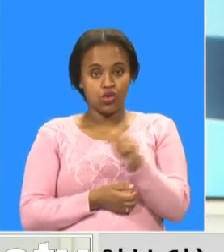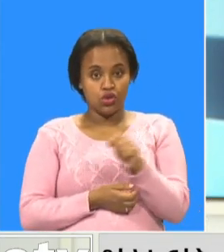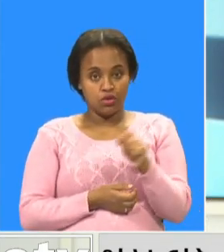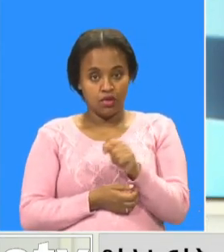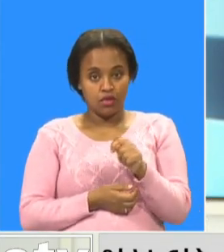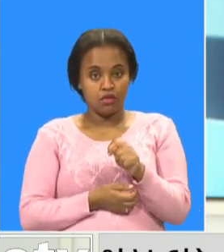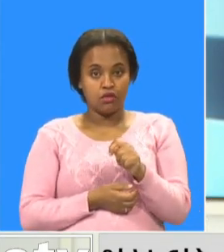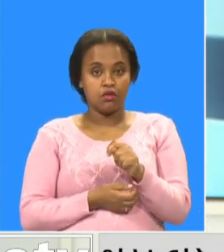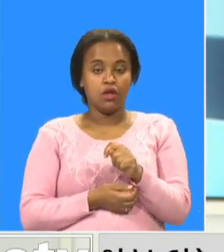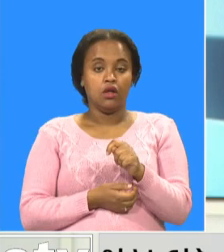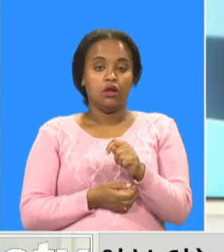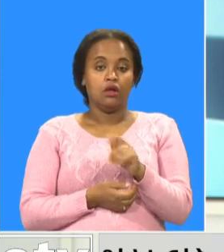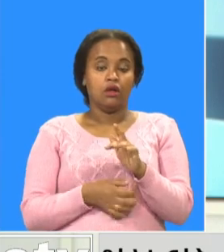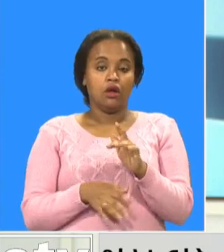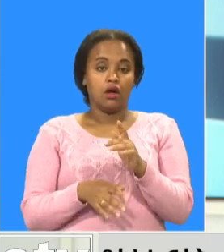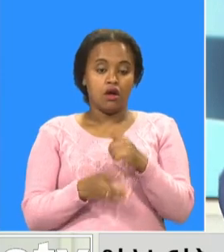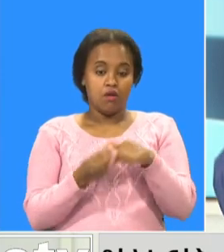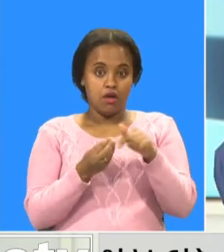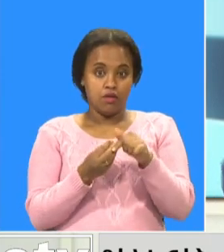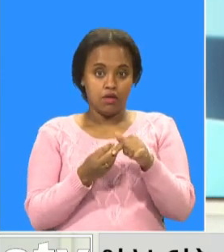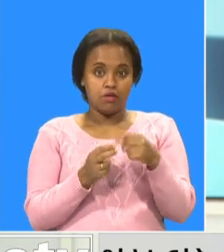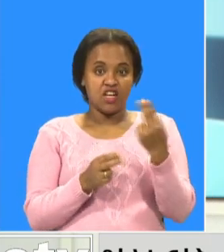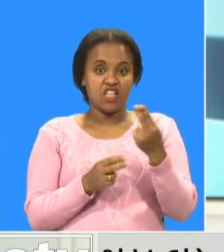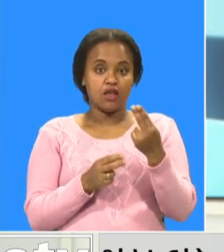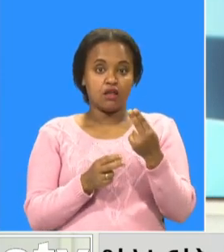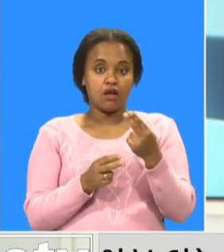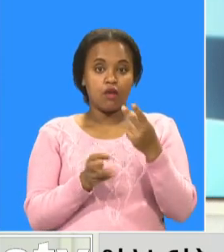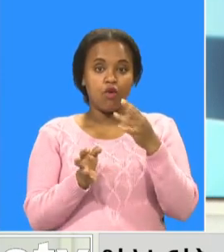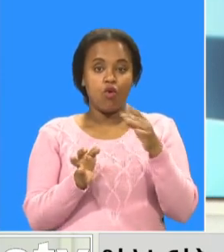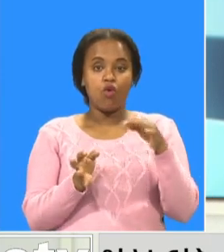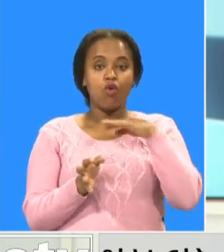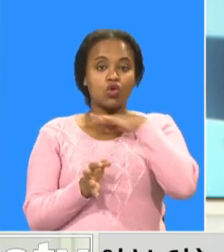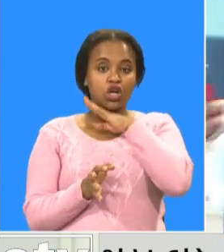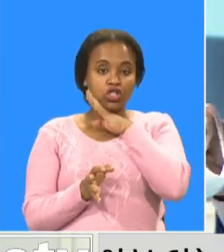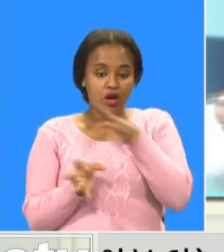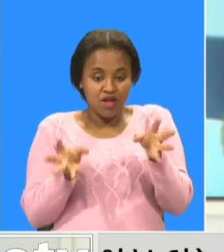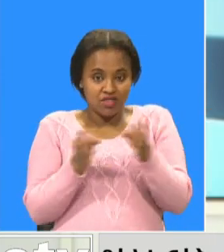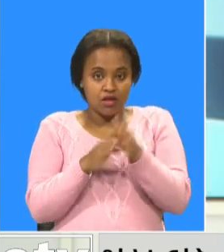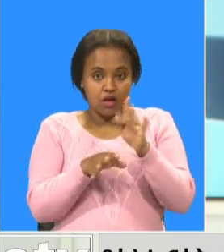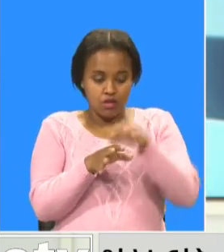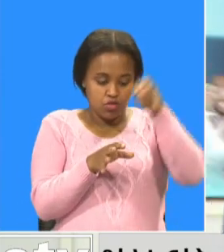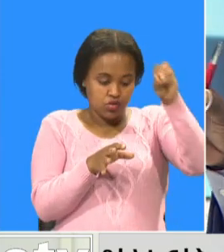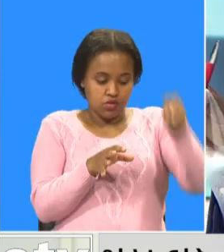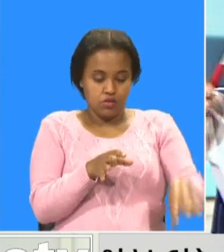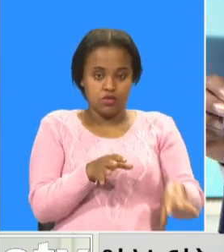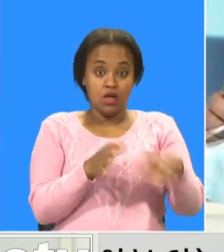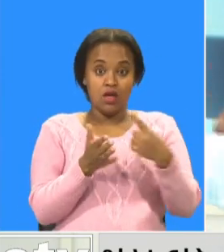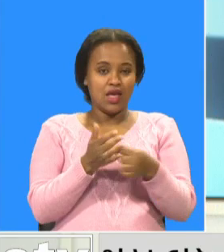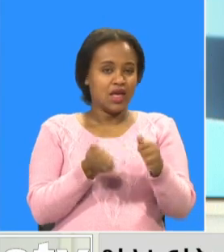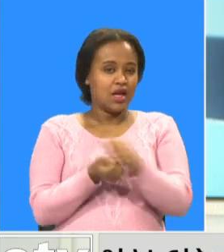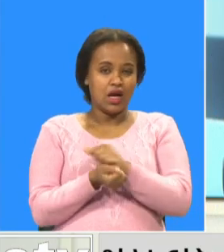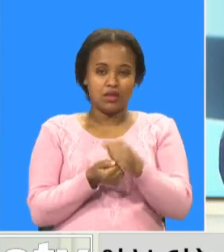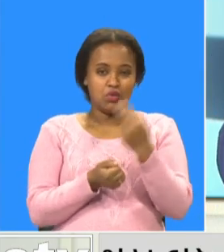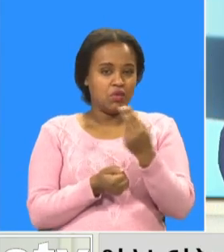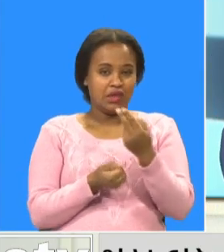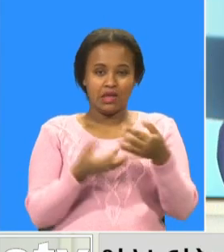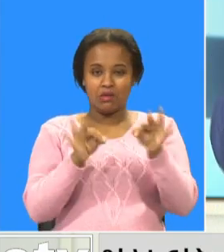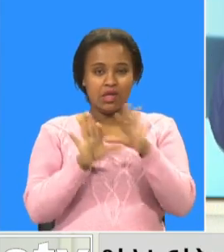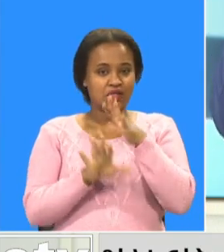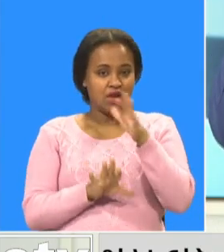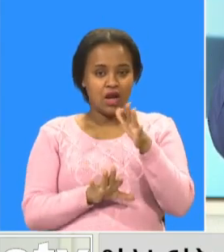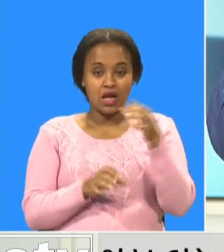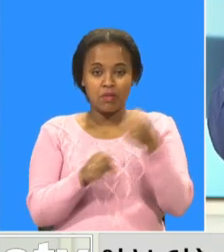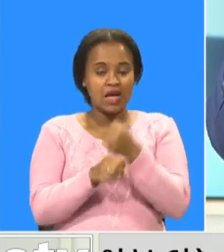አካባቢ የምንጠቀምበት የቆሻሻ መጠራቀም ያለ እዛ ውስጥ ማስቀመጥ ነው እንጂ ይሄንን አጥሞ መጠቀም አስፈላጊም አይደለም።